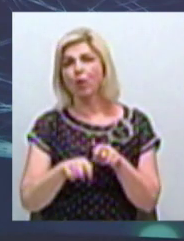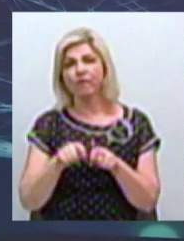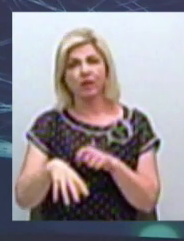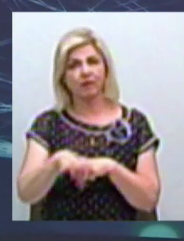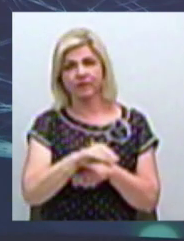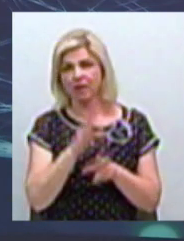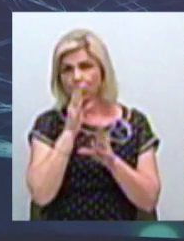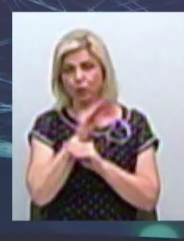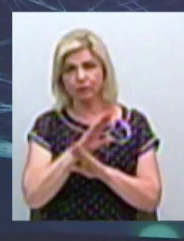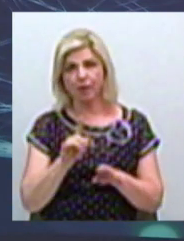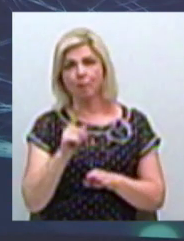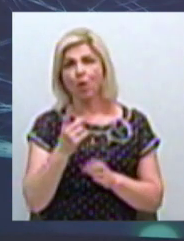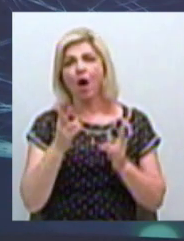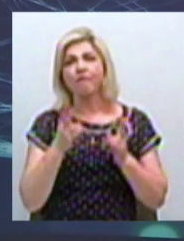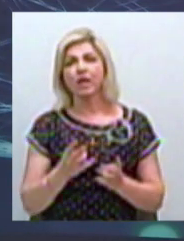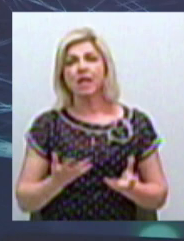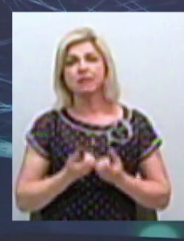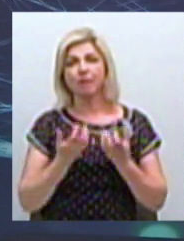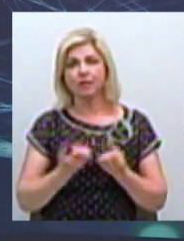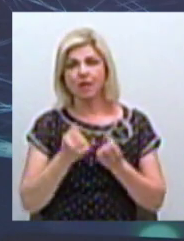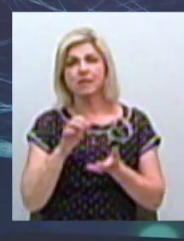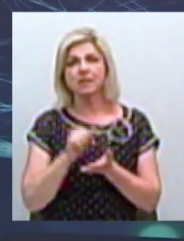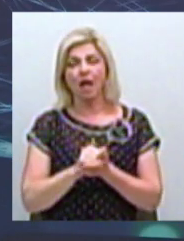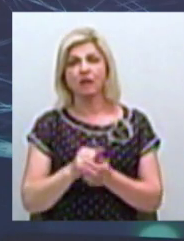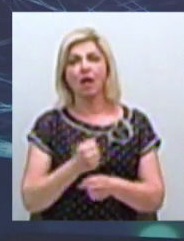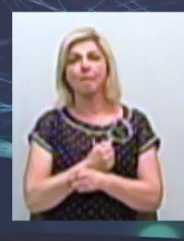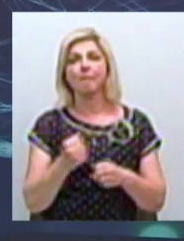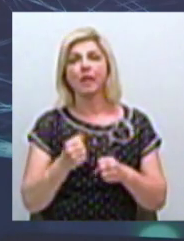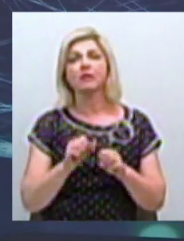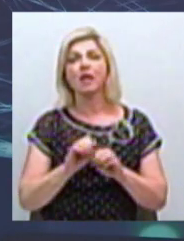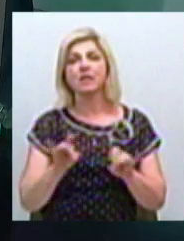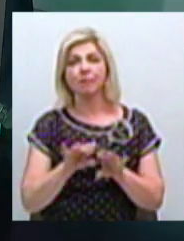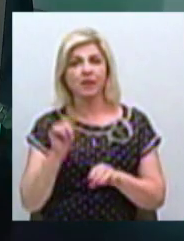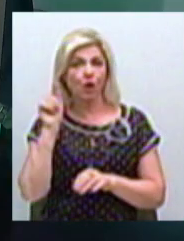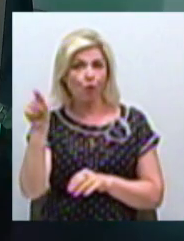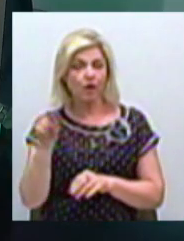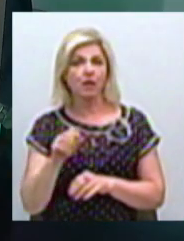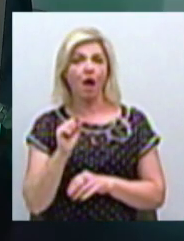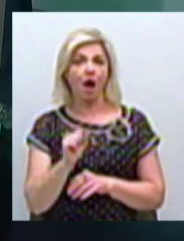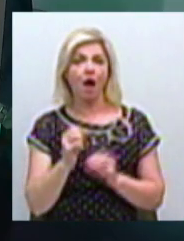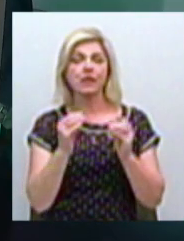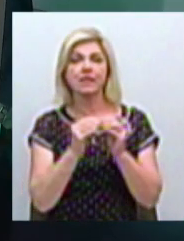аварийно-спасательный отряд АРЗ-СП занят на разминировании, а 10-й взвод ДВГРЗ